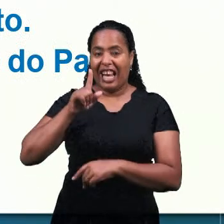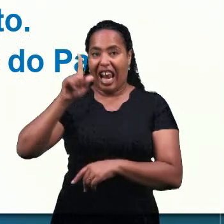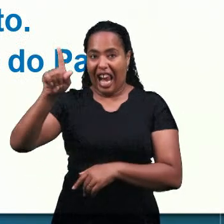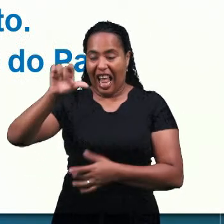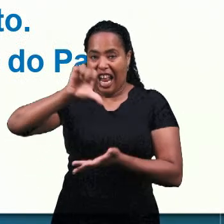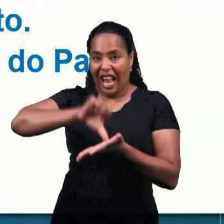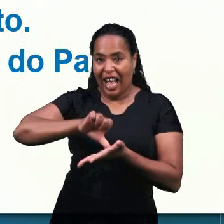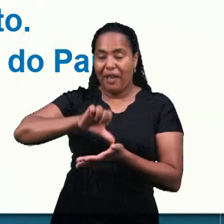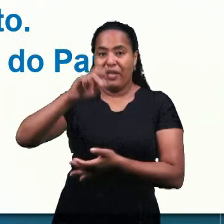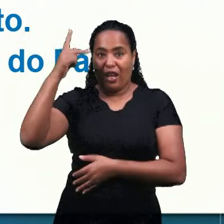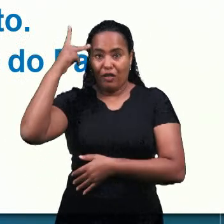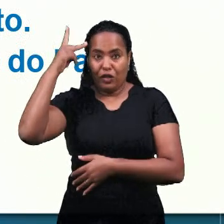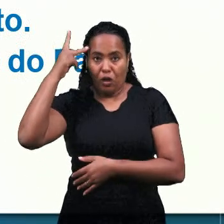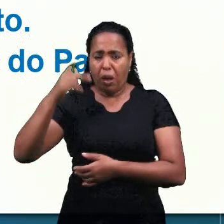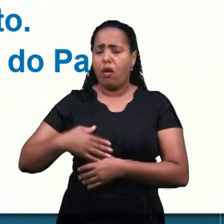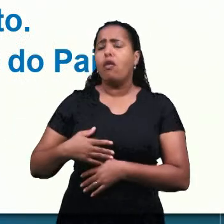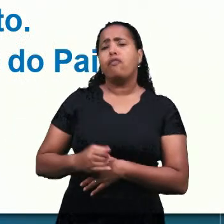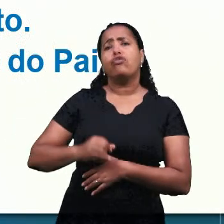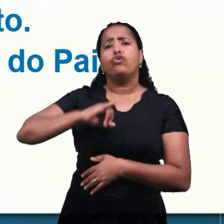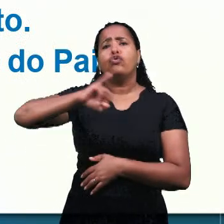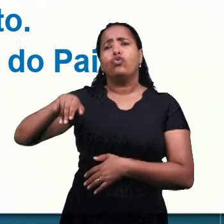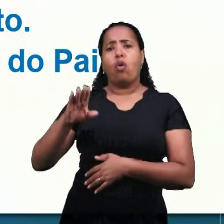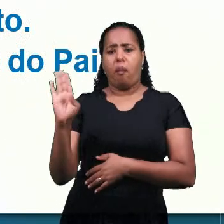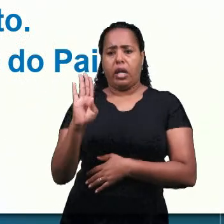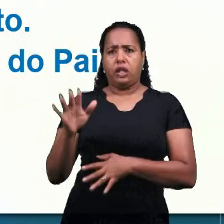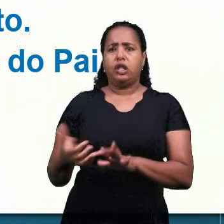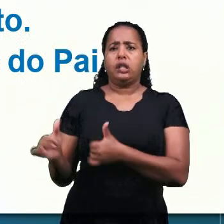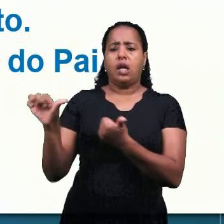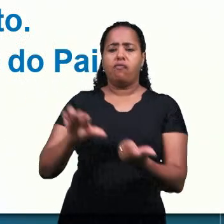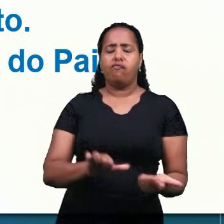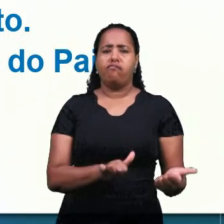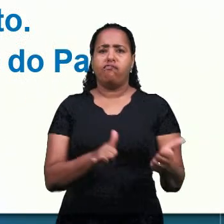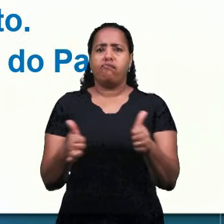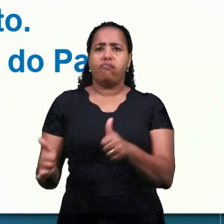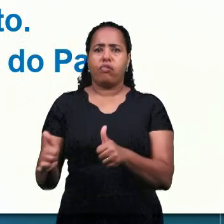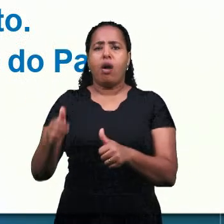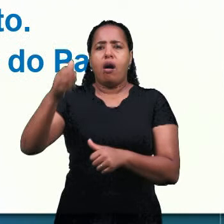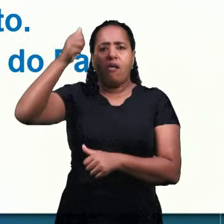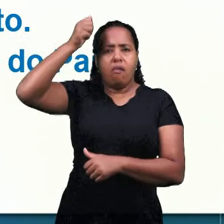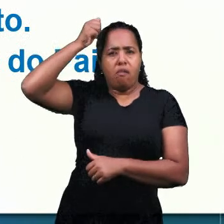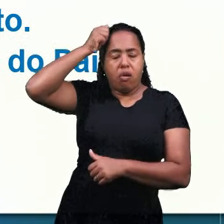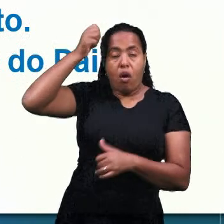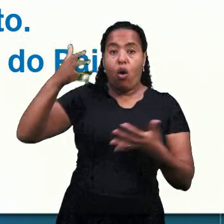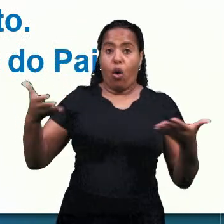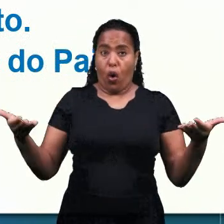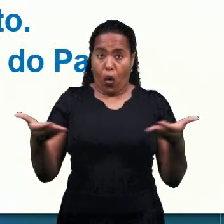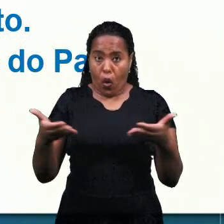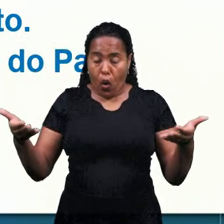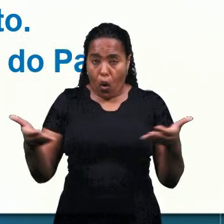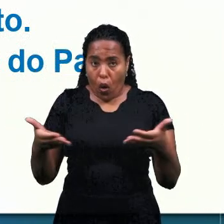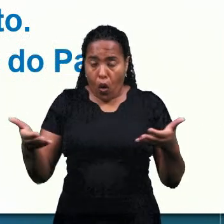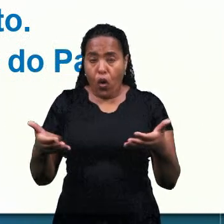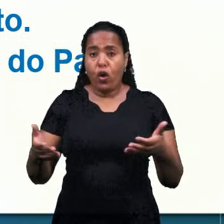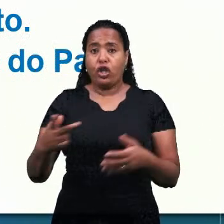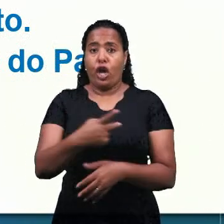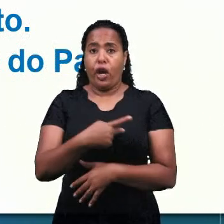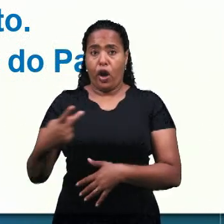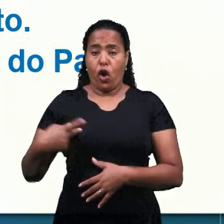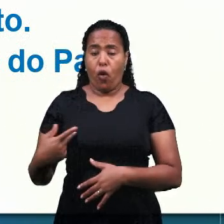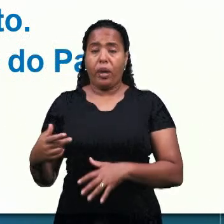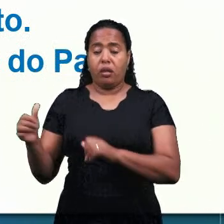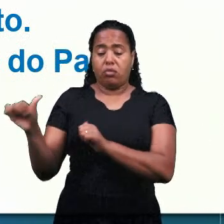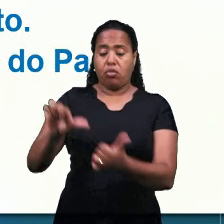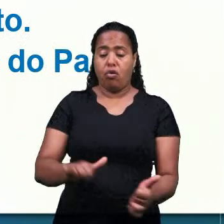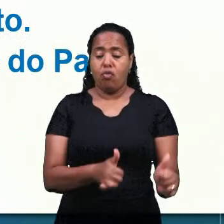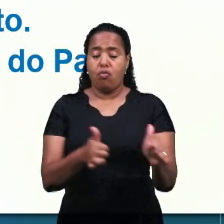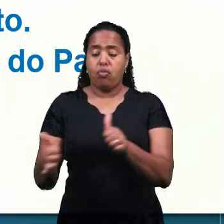et elle dit, Jean-Baptiste baptisait avec les eaux pour la repentance. Aujourd'hui, c'est le pasteur de l'église, c'est lui qui baptise dans les